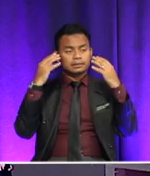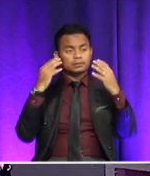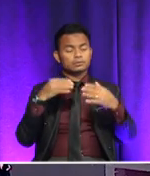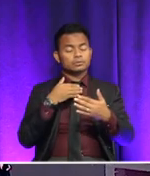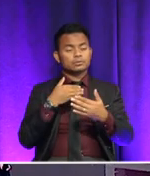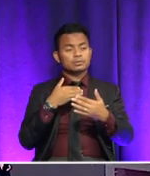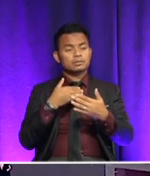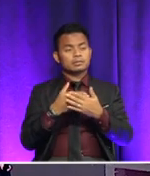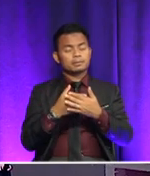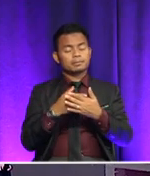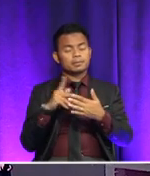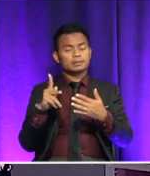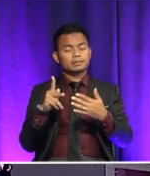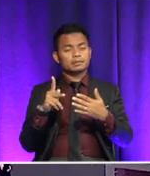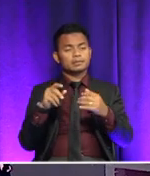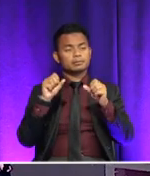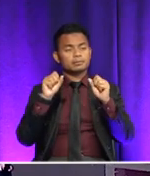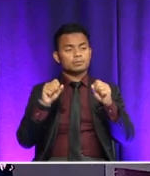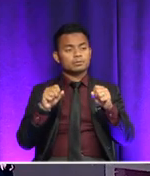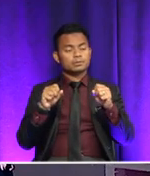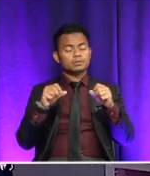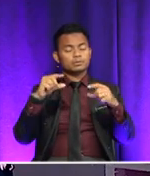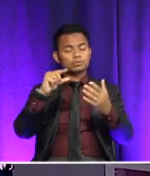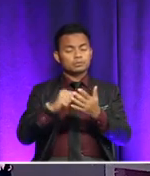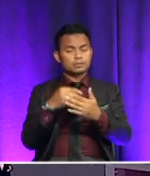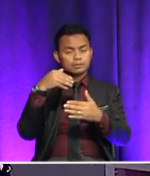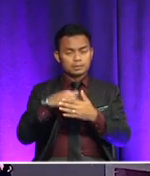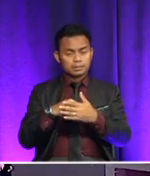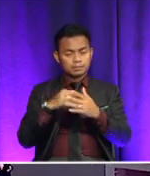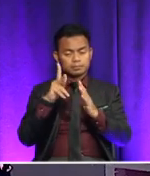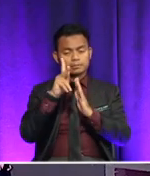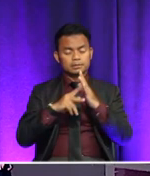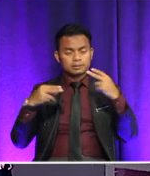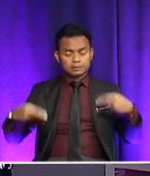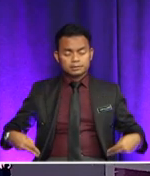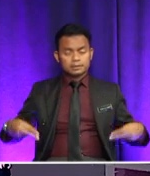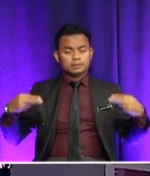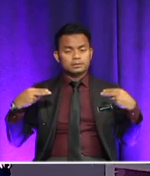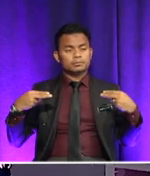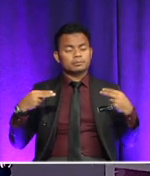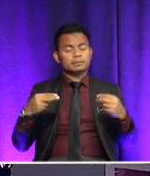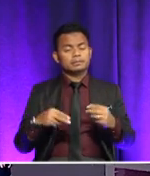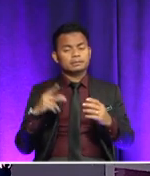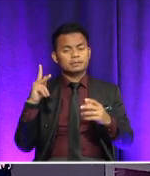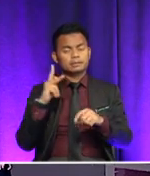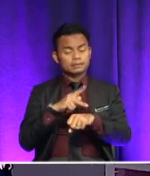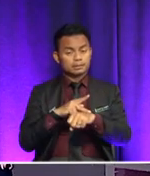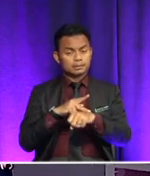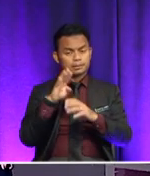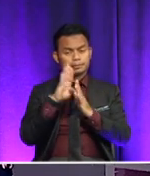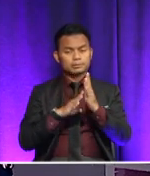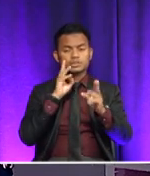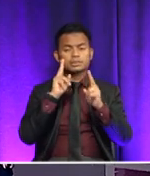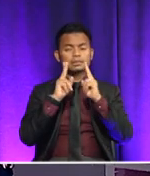ayat majmu ini boleh di gunakan dalam kehidupan sehari-hari yaitu ketika berinteraksi dengan orang lain ataupun